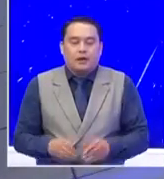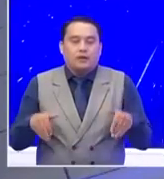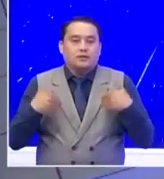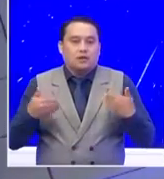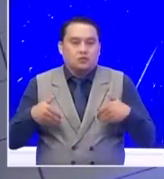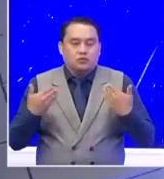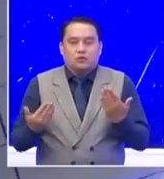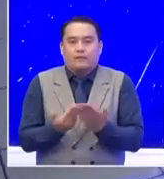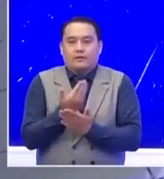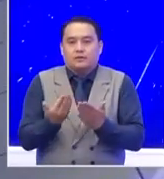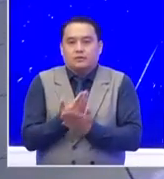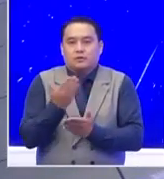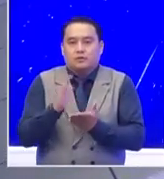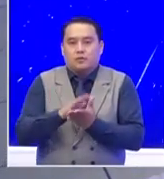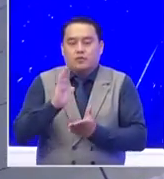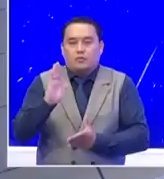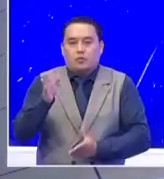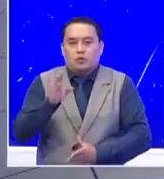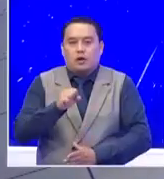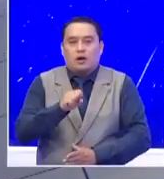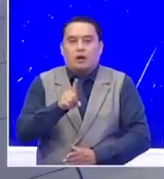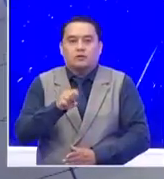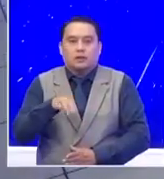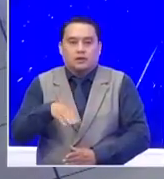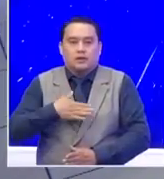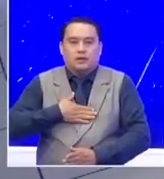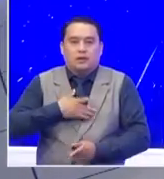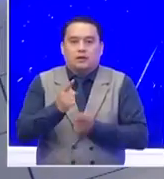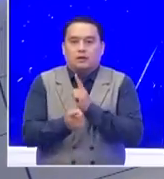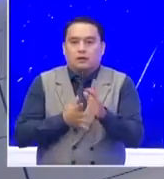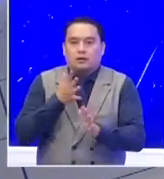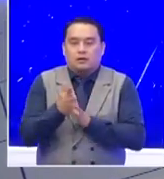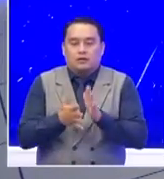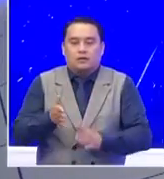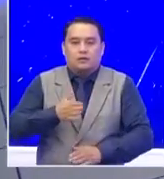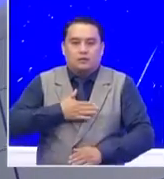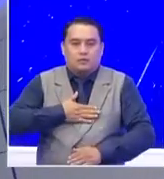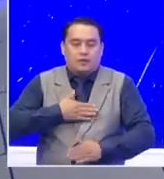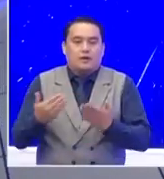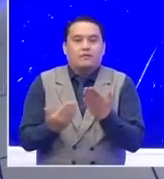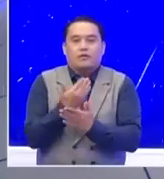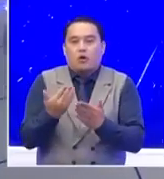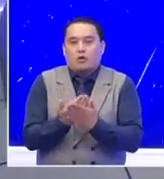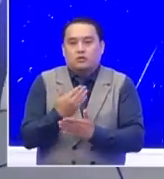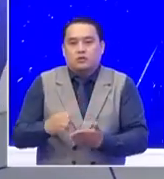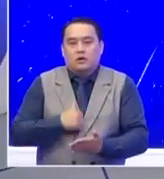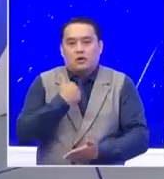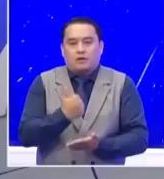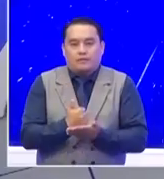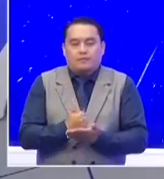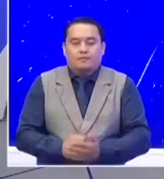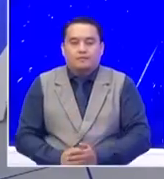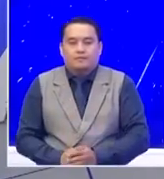Добрый вечер. В эфире телеканала ЖТСУ. Время новостей. С вами Азат Джумаханов. И сурдоперевод обеспечивает Марат Джумабеков. Смотрите